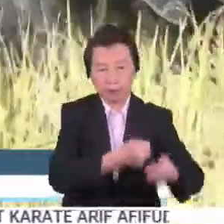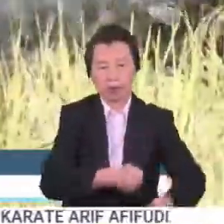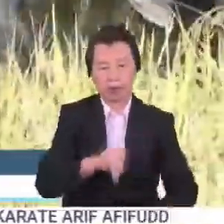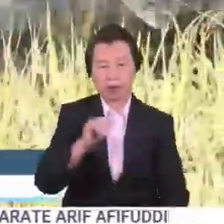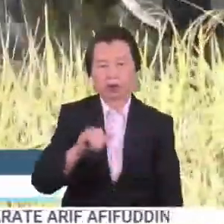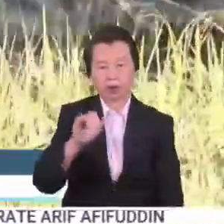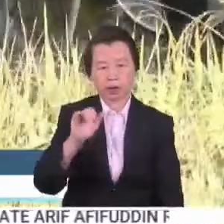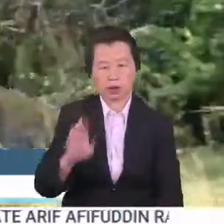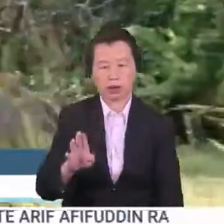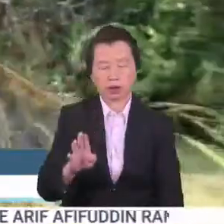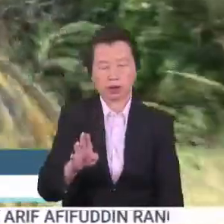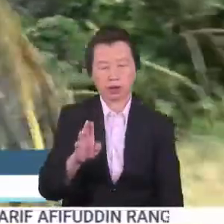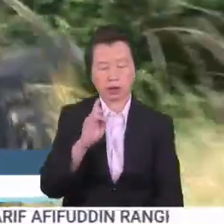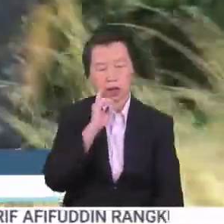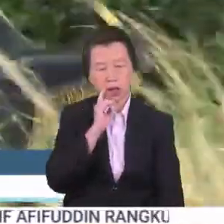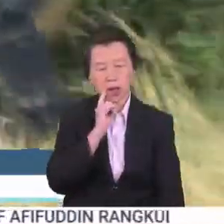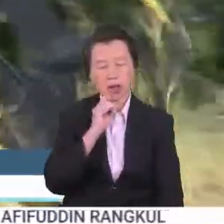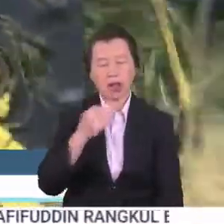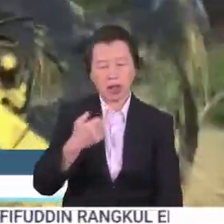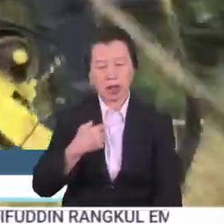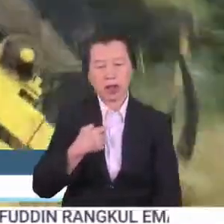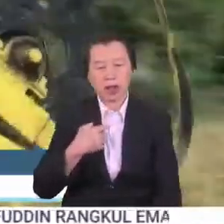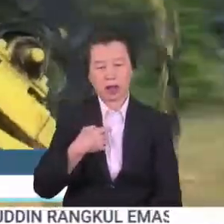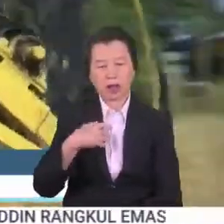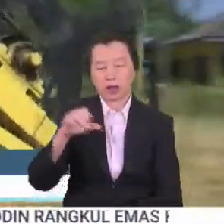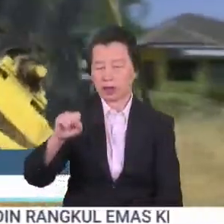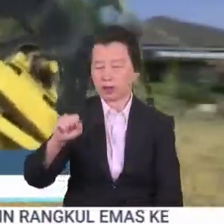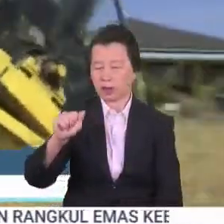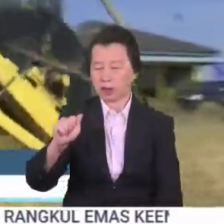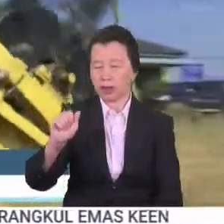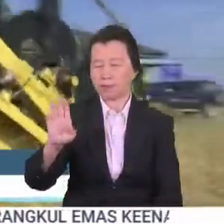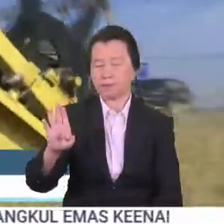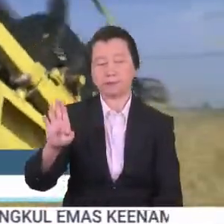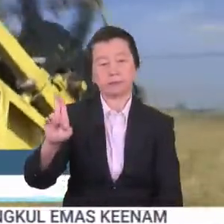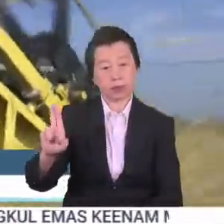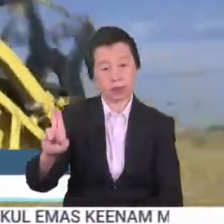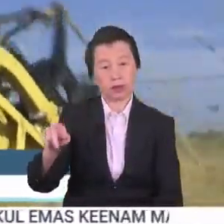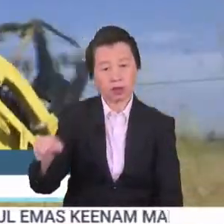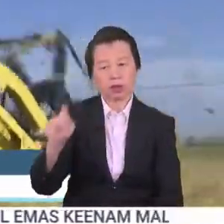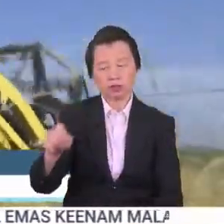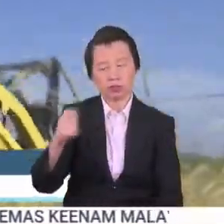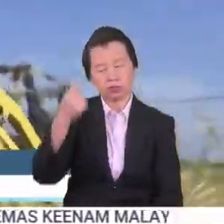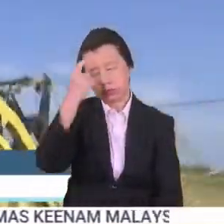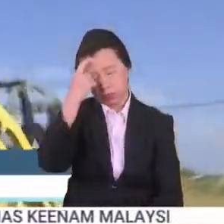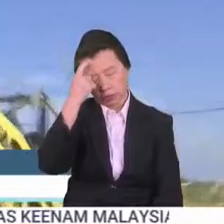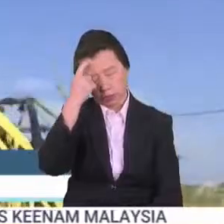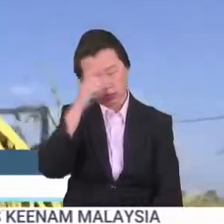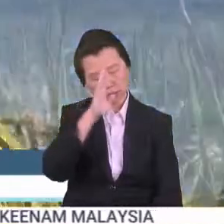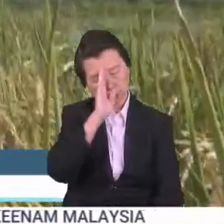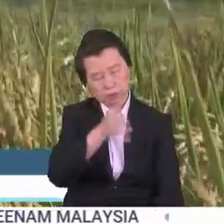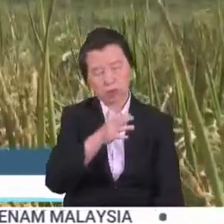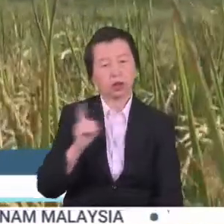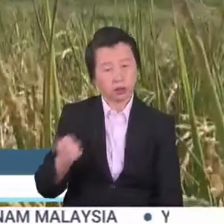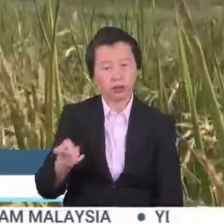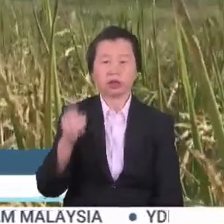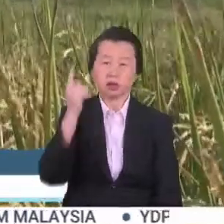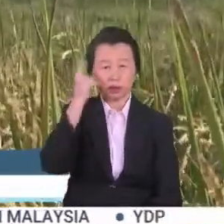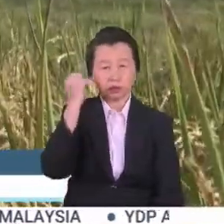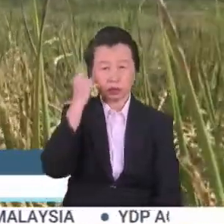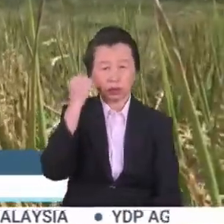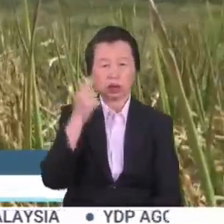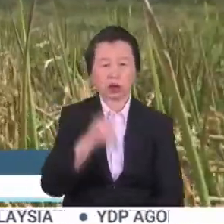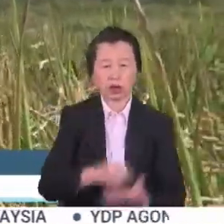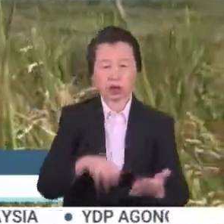berhormat apaama Datuk Seri Mohamad sabu memikirkan prihatin dia pun juga tahu